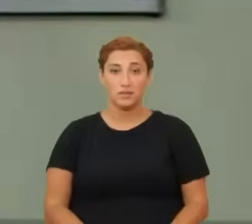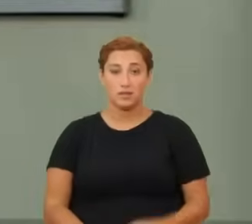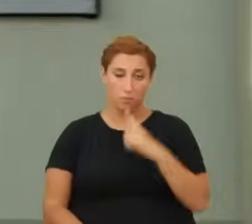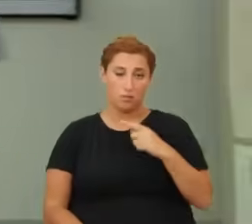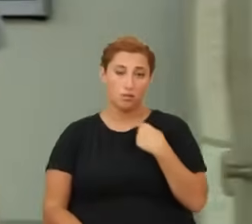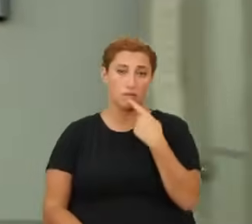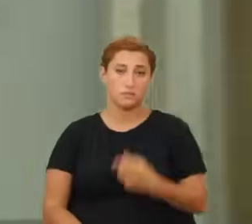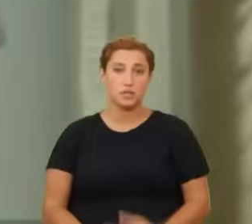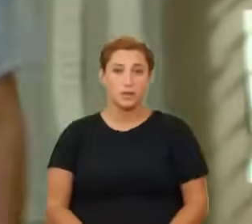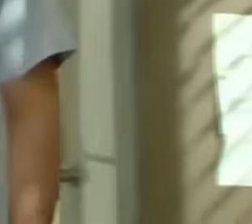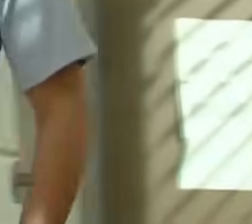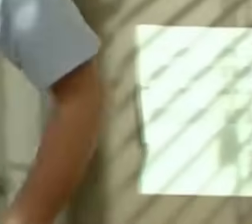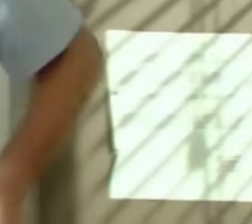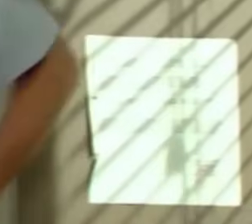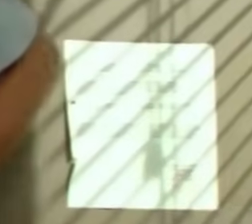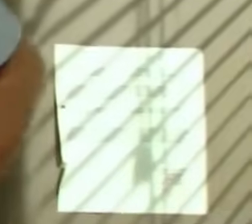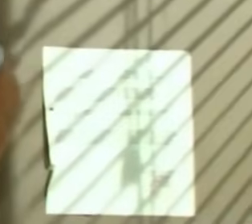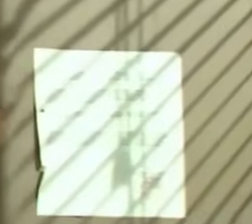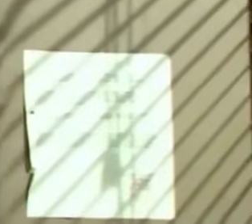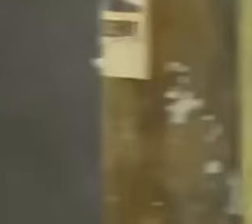Emredersin. Emrederim.